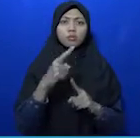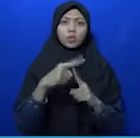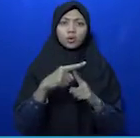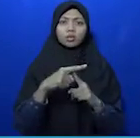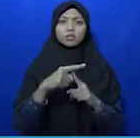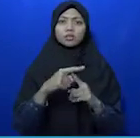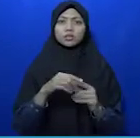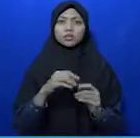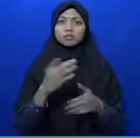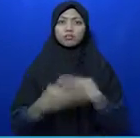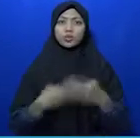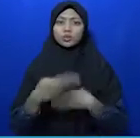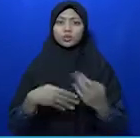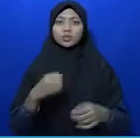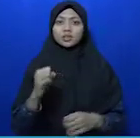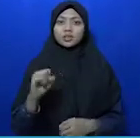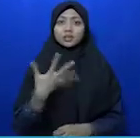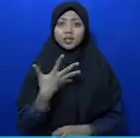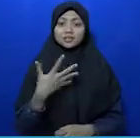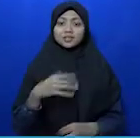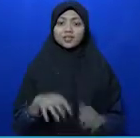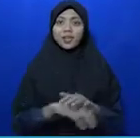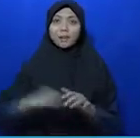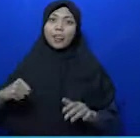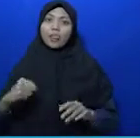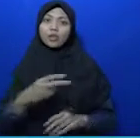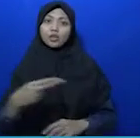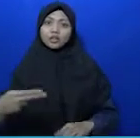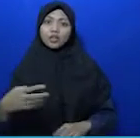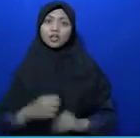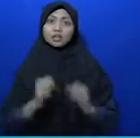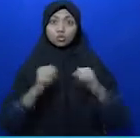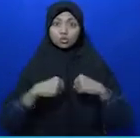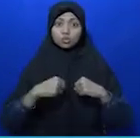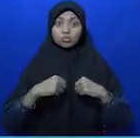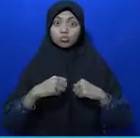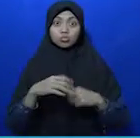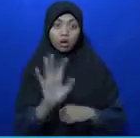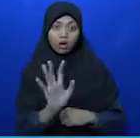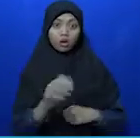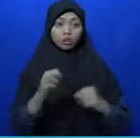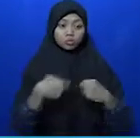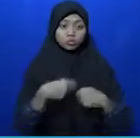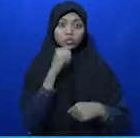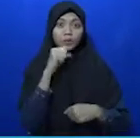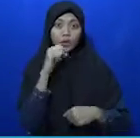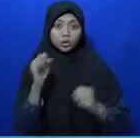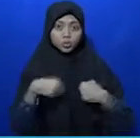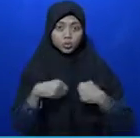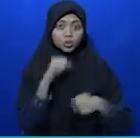Setuju. Wah, sedikitnya ya. Saya ulang lagi ya pertanyaan saya. Ya. Setuju, jadi aja Pak yang setuju.